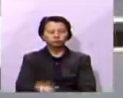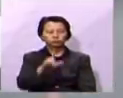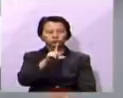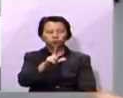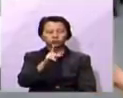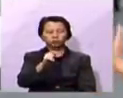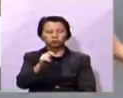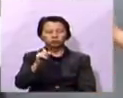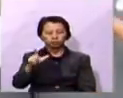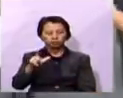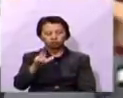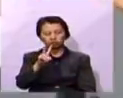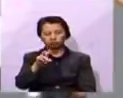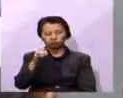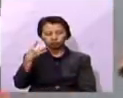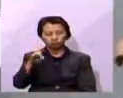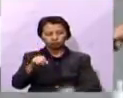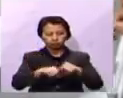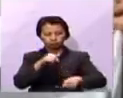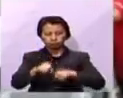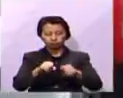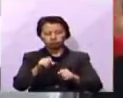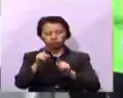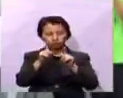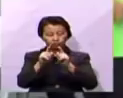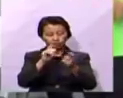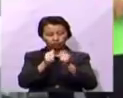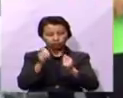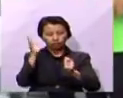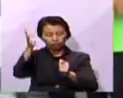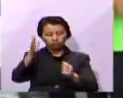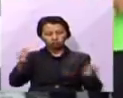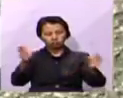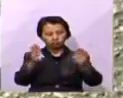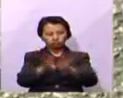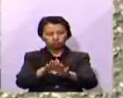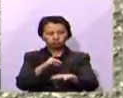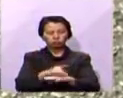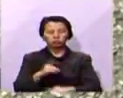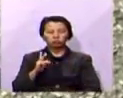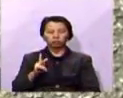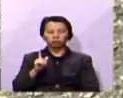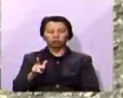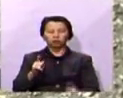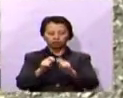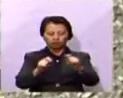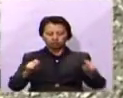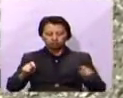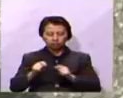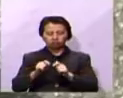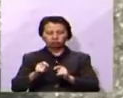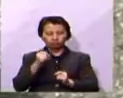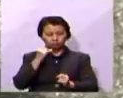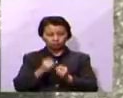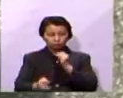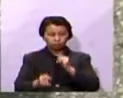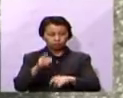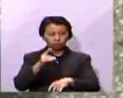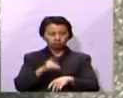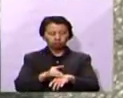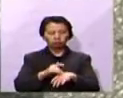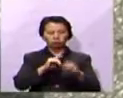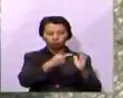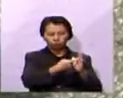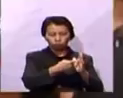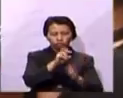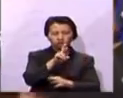LTDA 2018 Anjuran Cyclista Sports ini bakal melabuhkan tirainya di Kuala Lumpur, lokasi penamat peringkat ke-8 yang